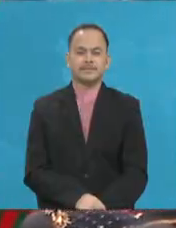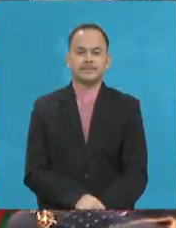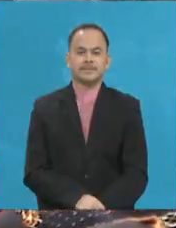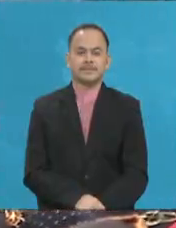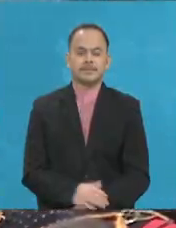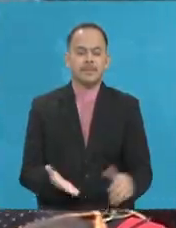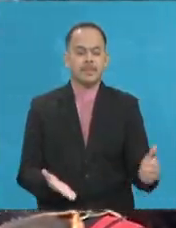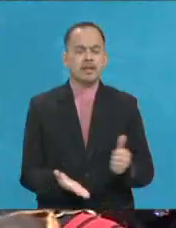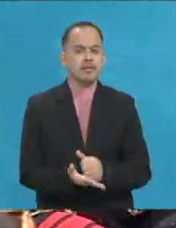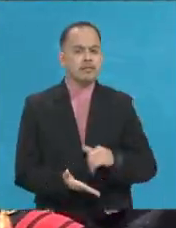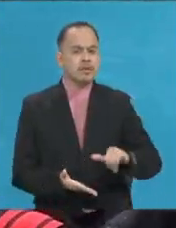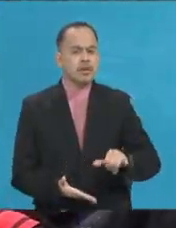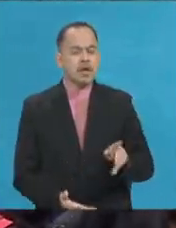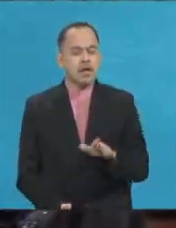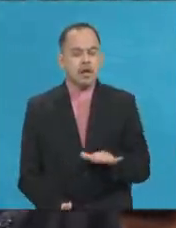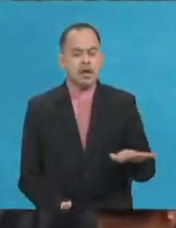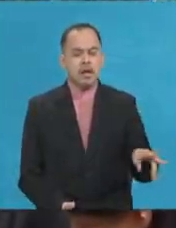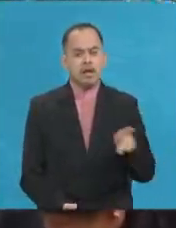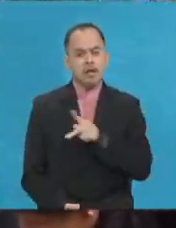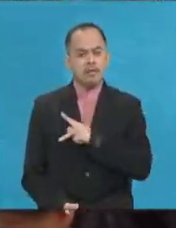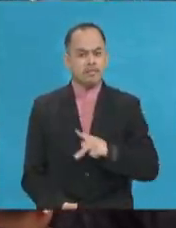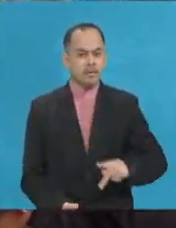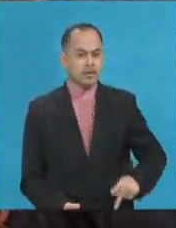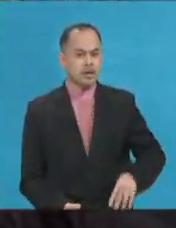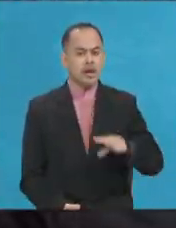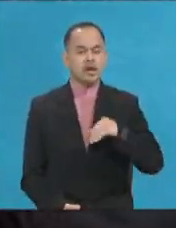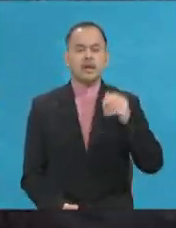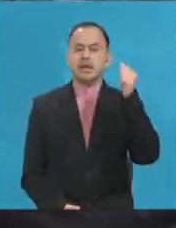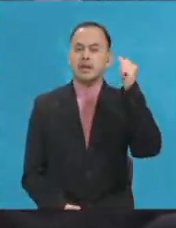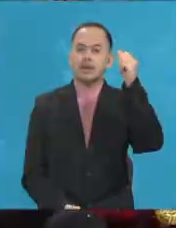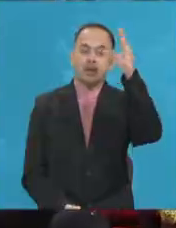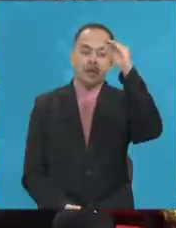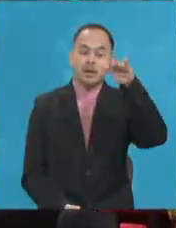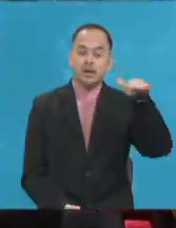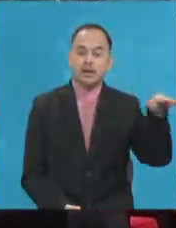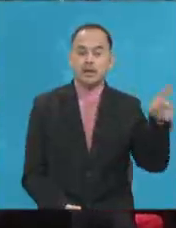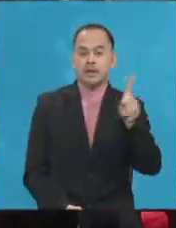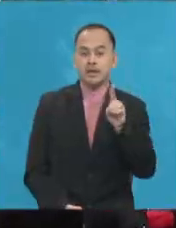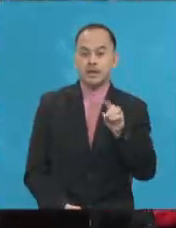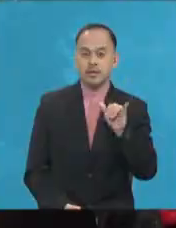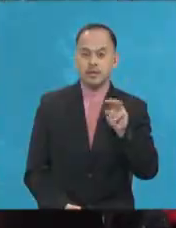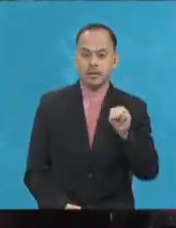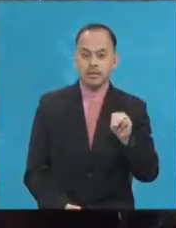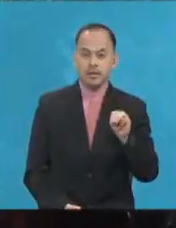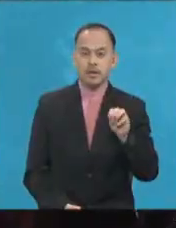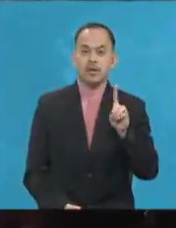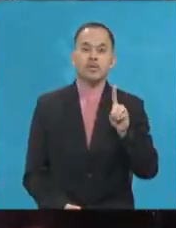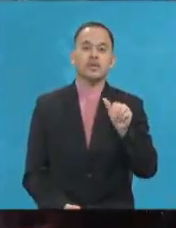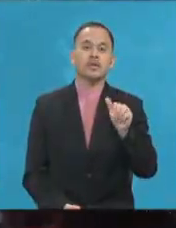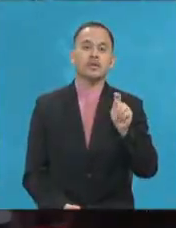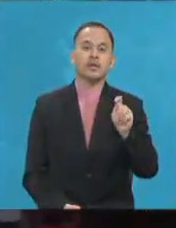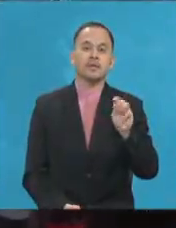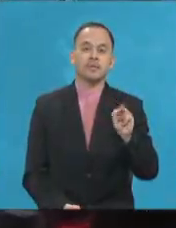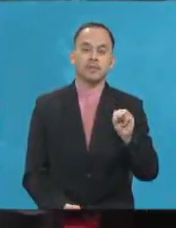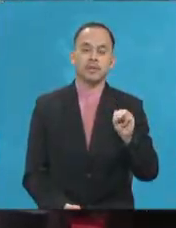ia berangkat sama padu kepada ke anak the dan Adinda kebawah duli Yang Maha Mulia dulu yang teramat Mulia